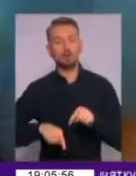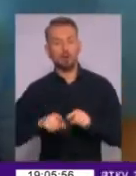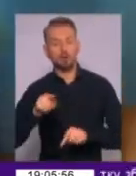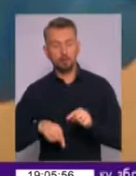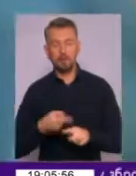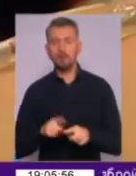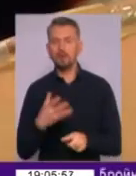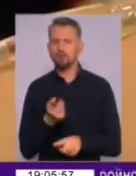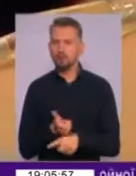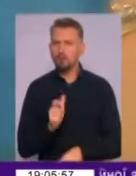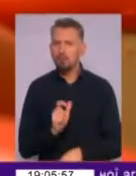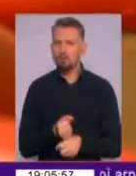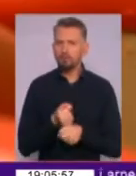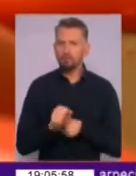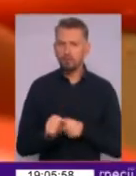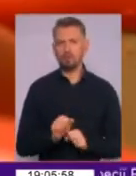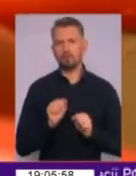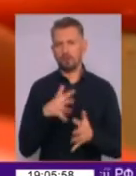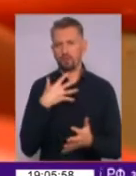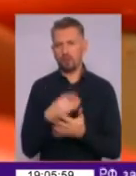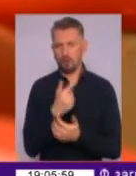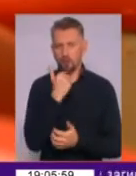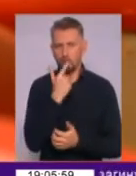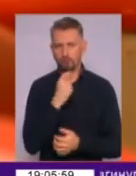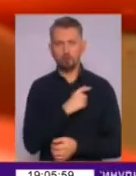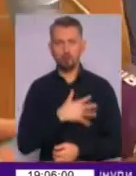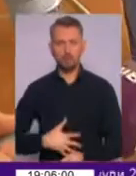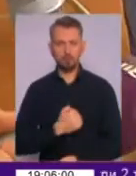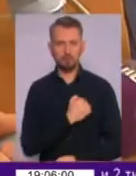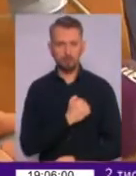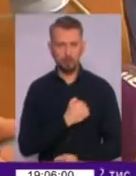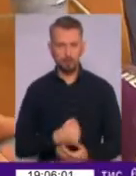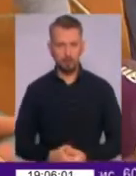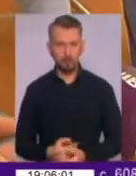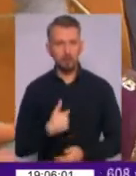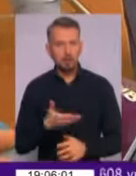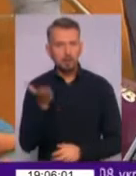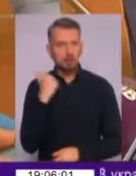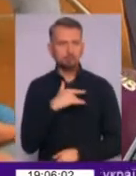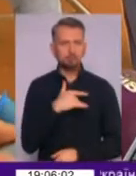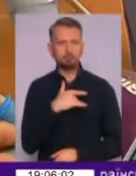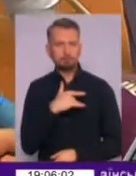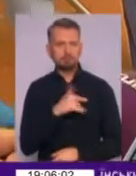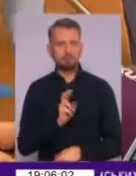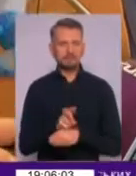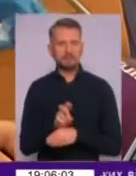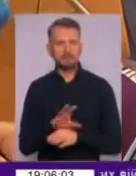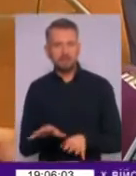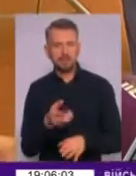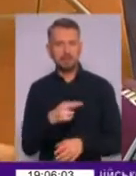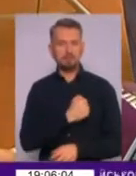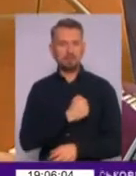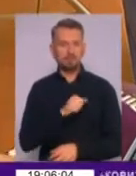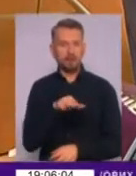ще більше спонукало поділитися власною плазмою з пораненими військовими. Я давно вагалася піти для бійців АТО,